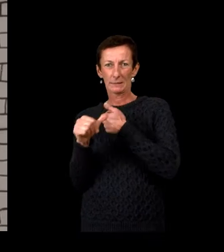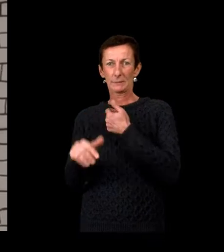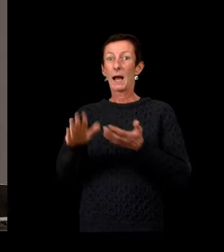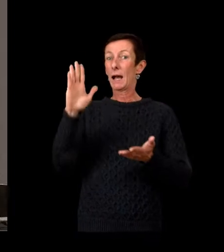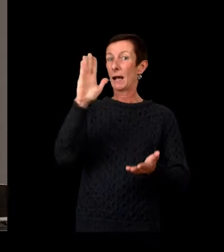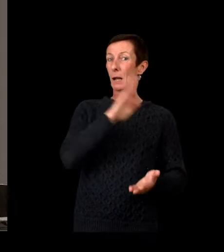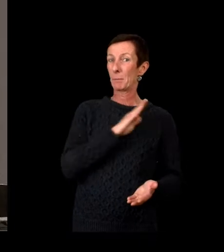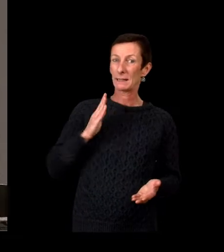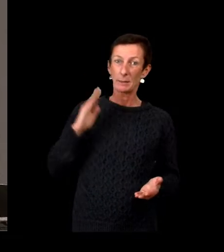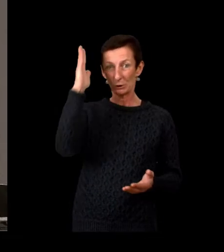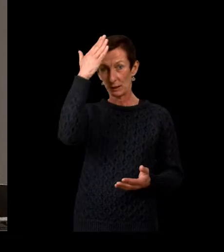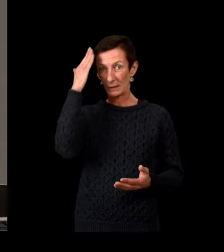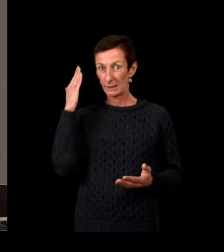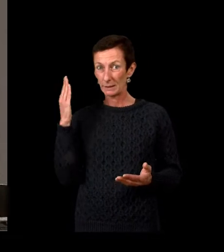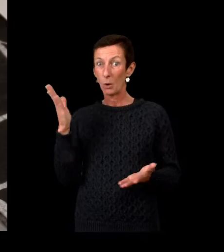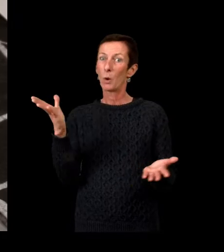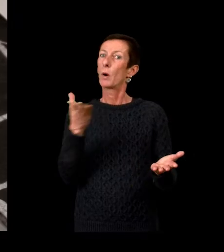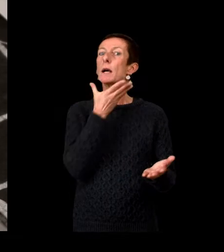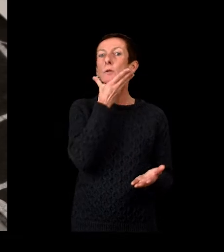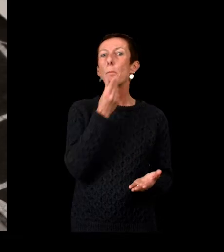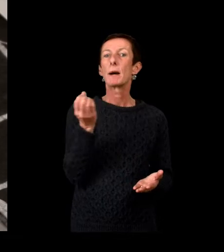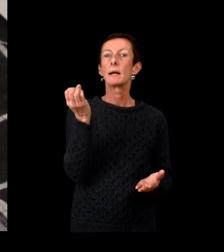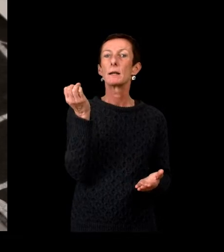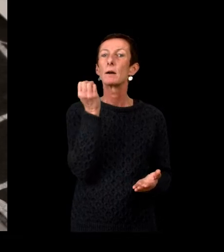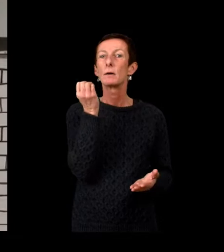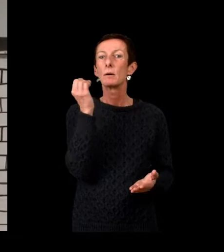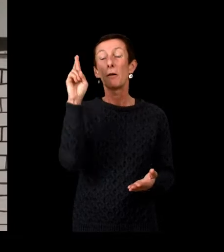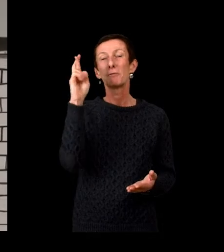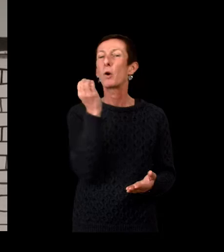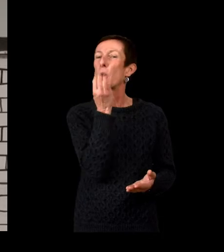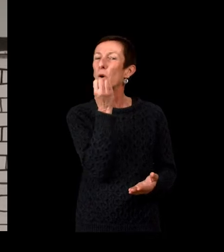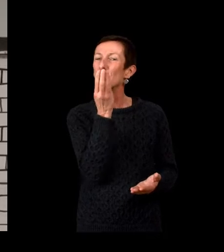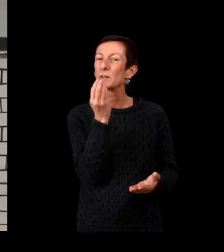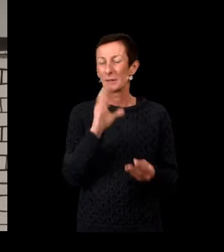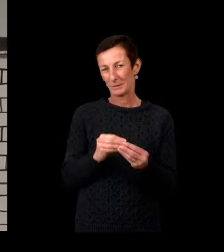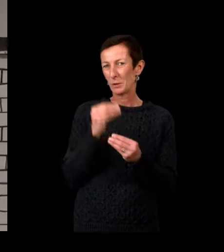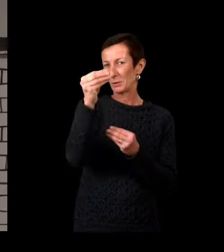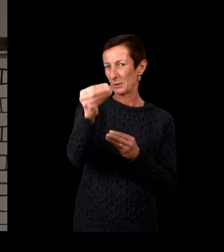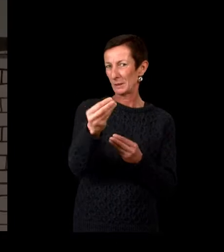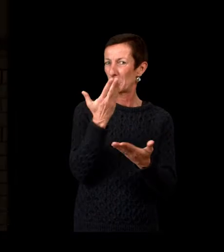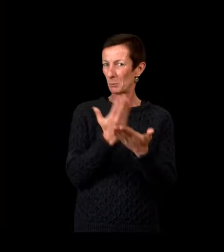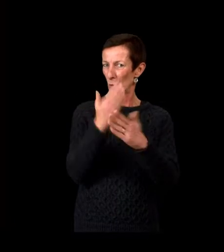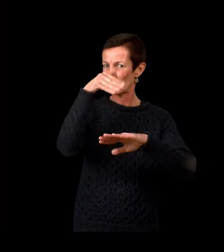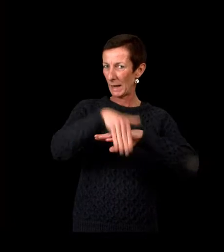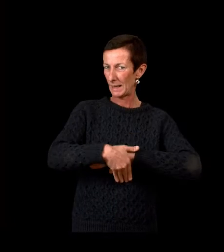va? Quelles sont belles vos roses. Ah bah, tenez, bonne soirée. Merci.